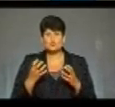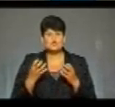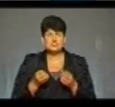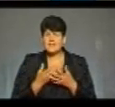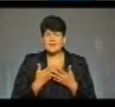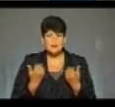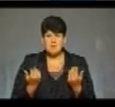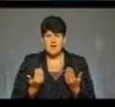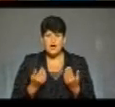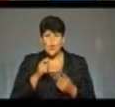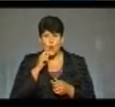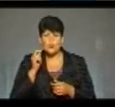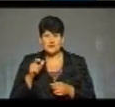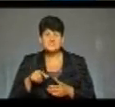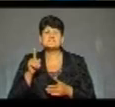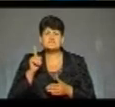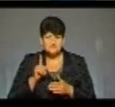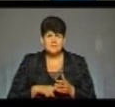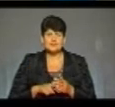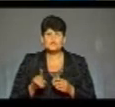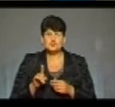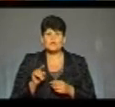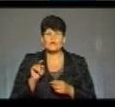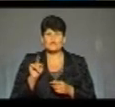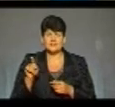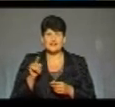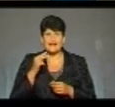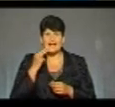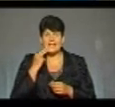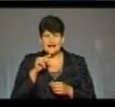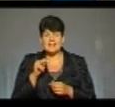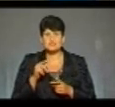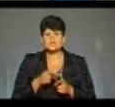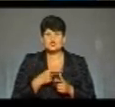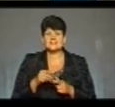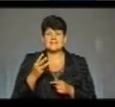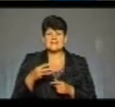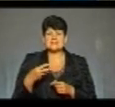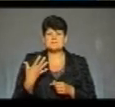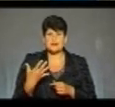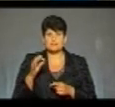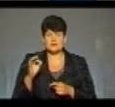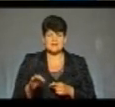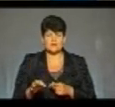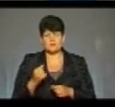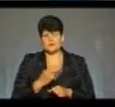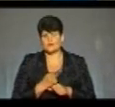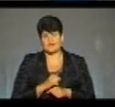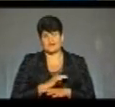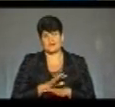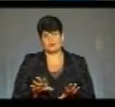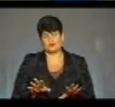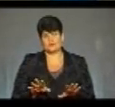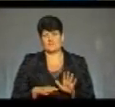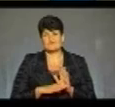немає, але українці впевнені, що вони краще, ніж на 35%, не будуть працювати.